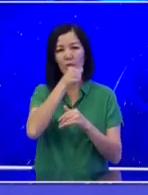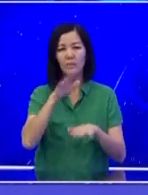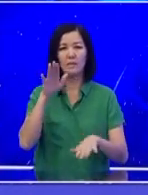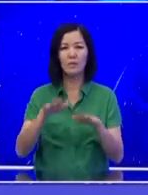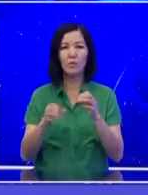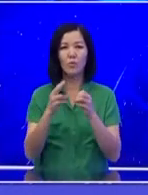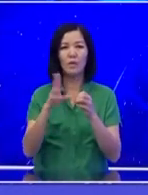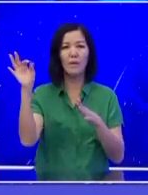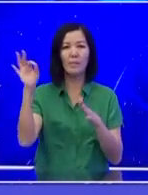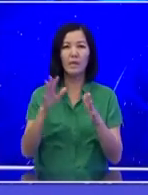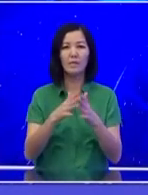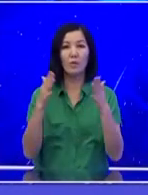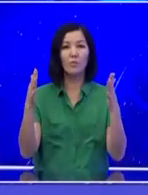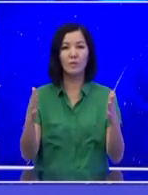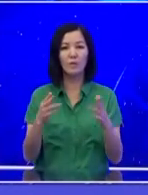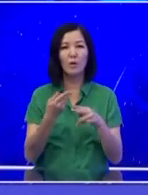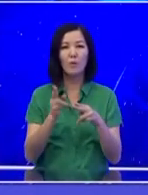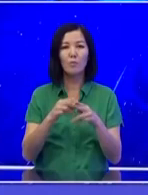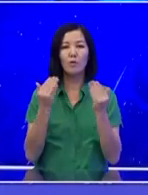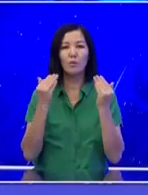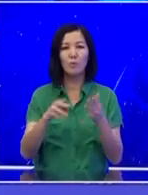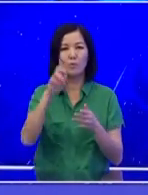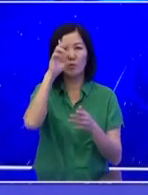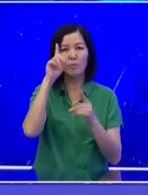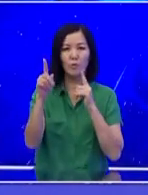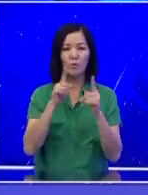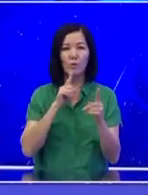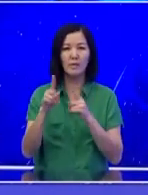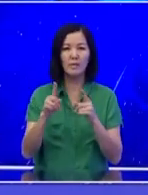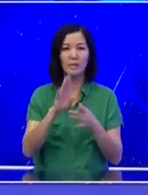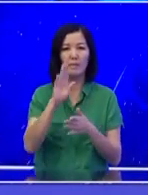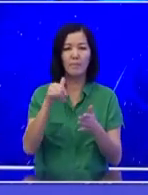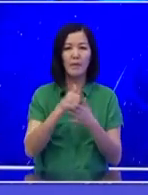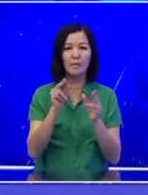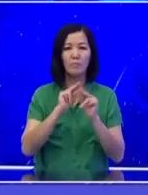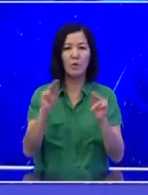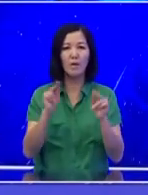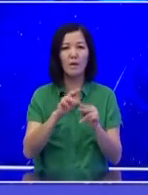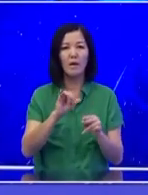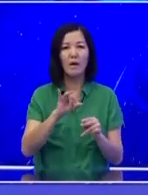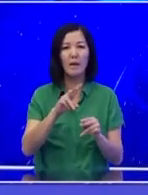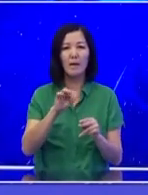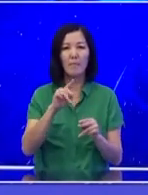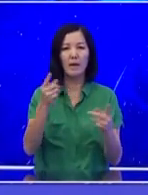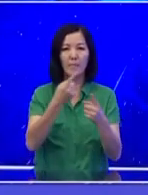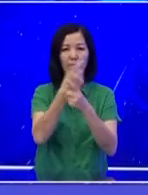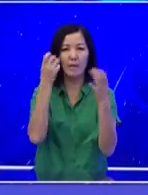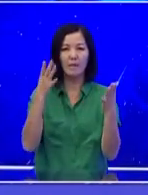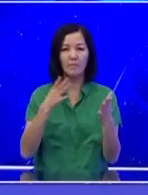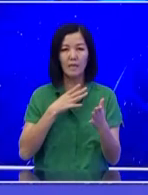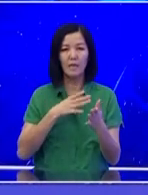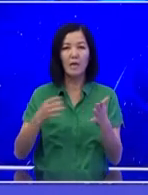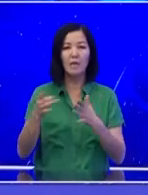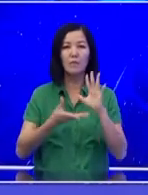салыстырғанда 12%-ға өскен. Бұл туралы бүгін үкімет отырысында еліміздің бас мұғалімі Асхат Аймағамбетов мәлімдеді.